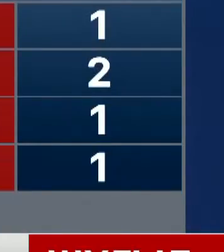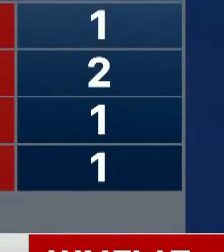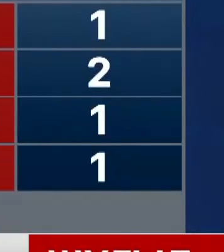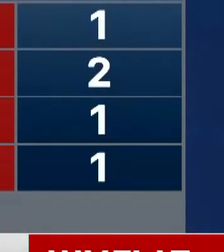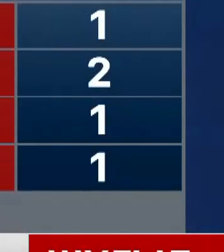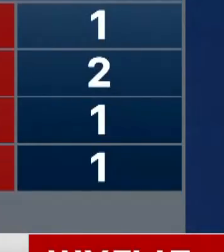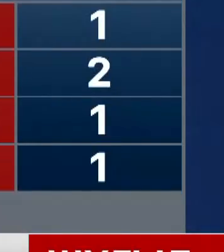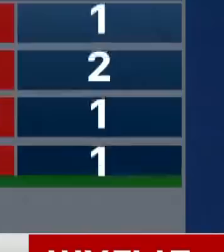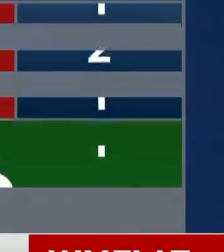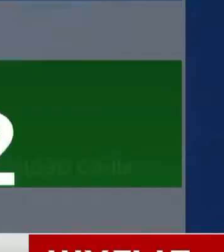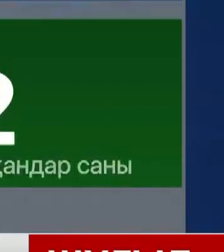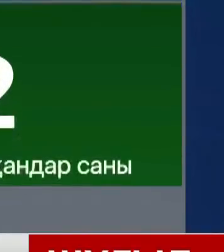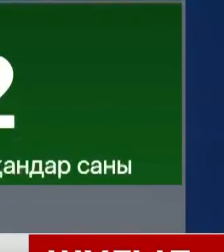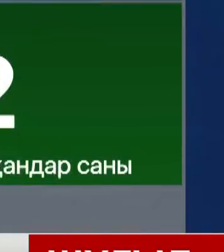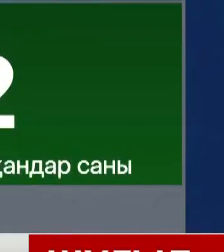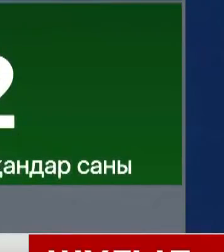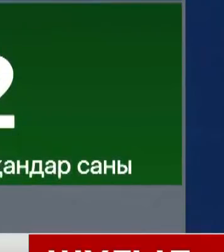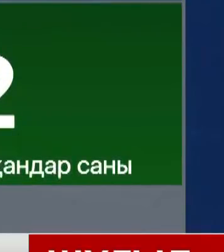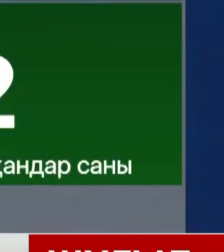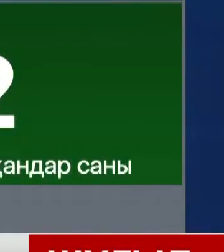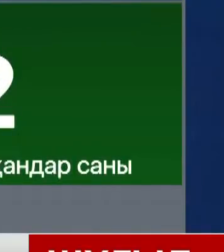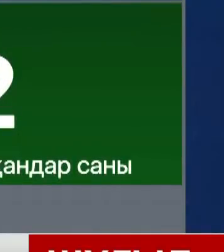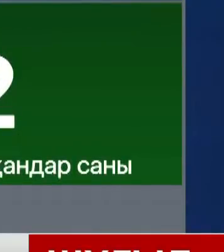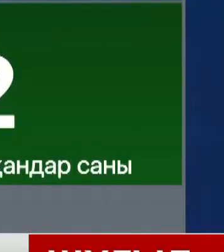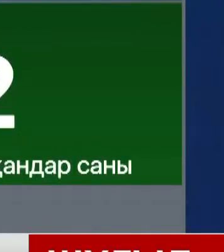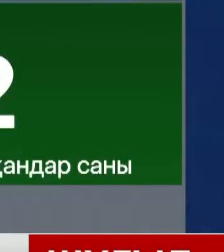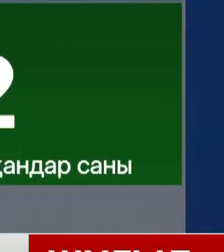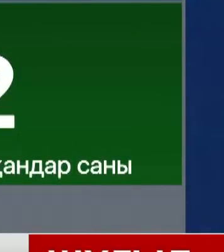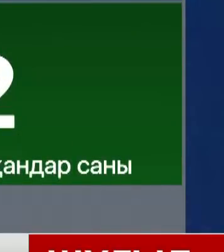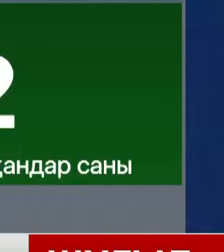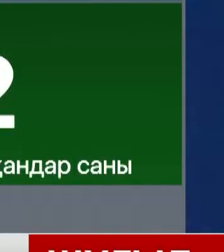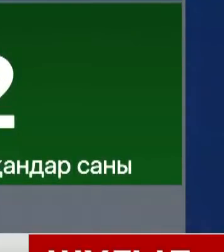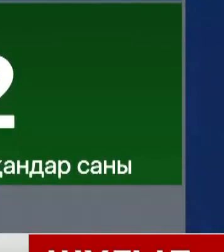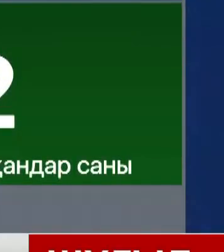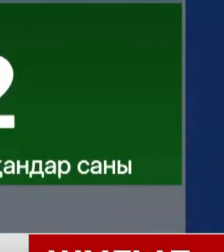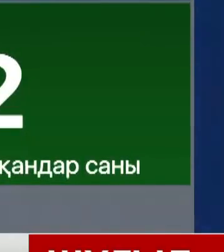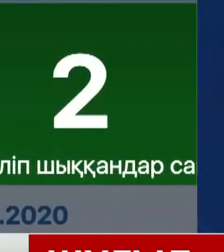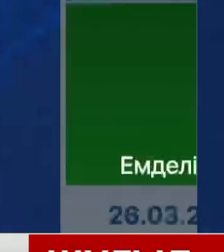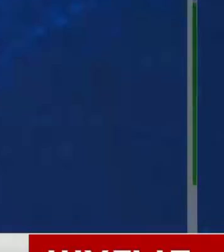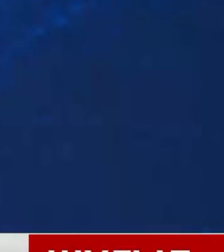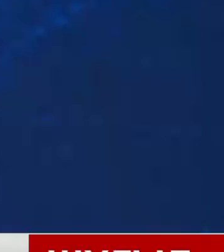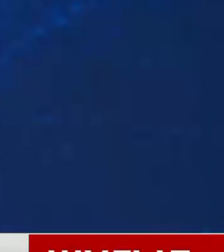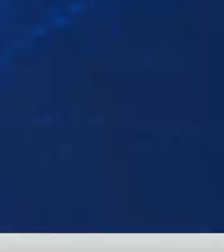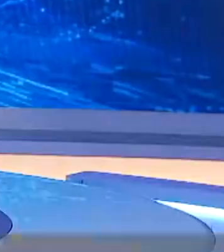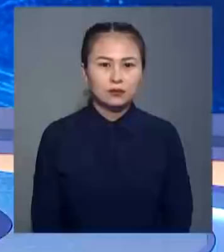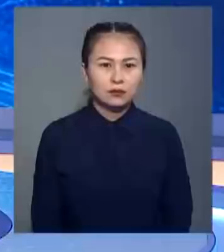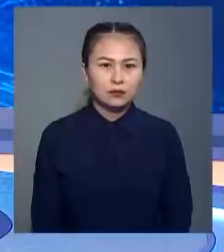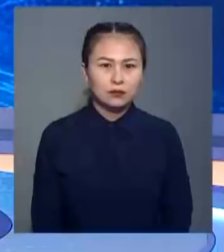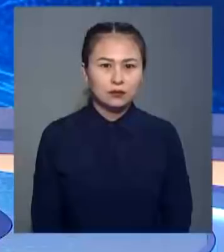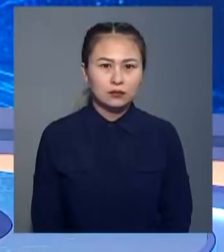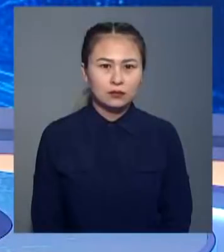облысында 1 адам қауіпті вирусты жұқтырған. Науқастардың жалпы саны 109-ға жетті.